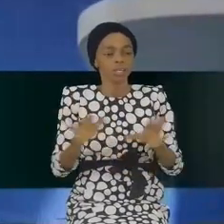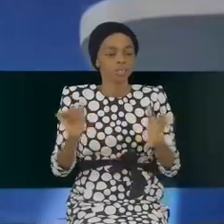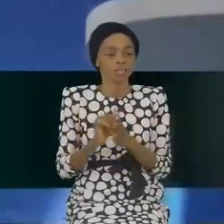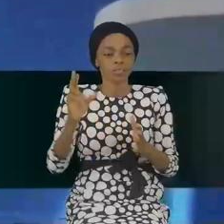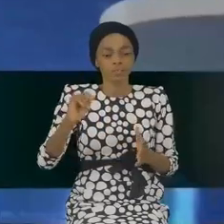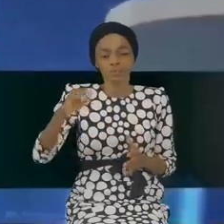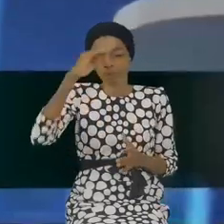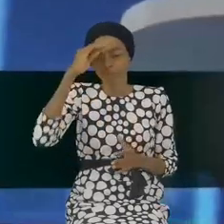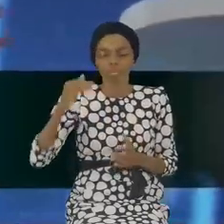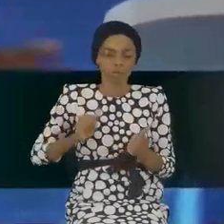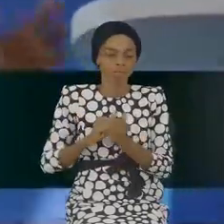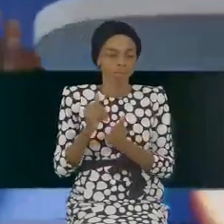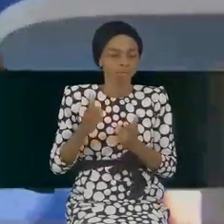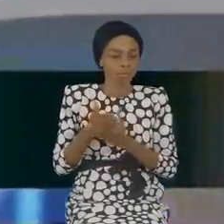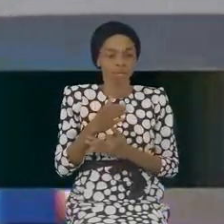homme.